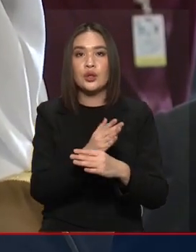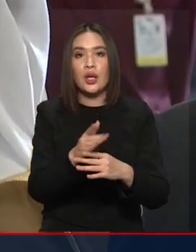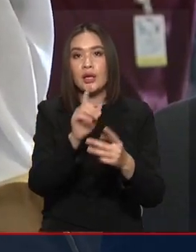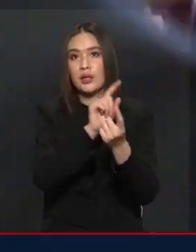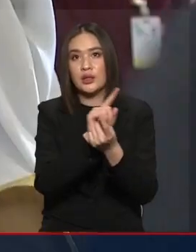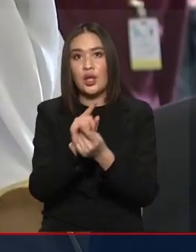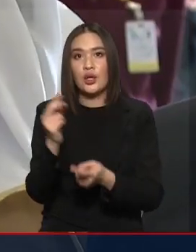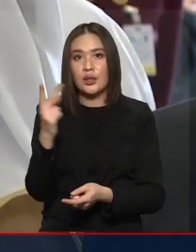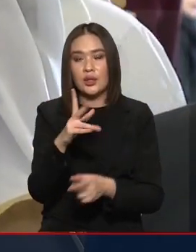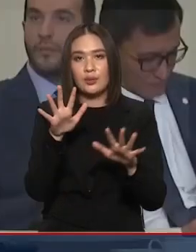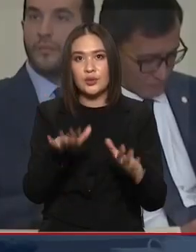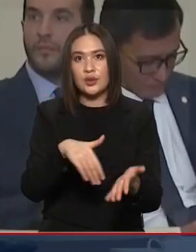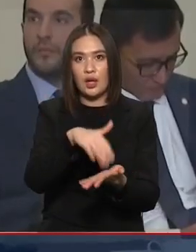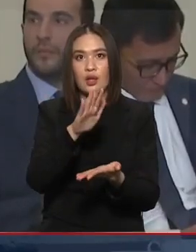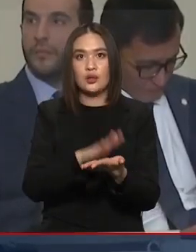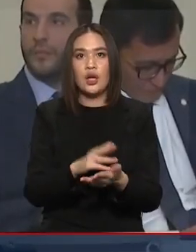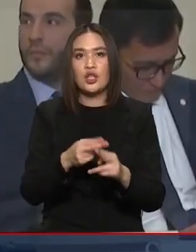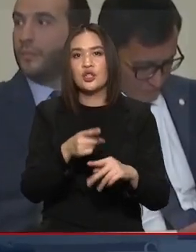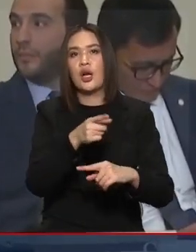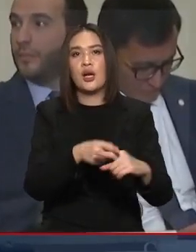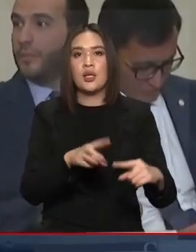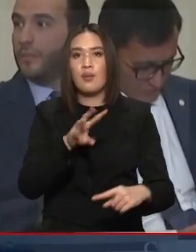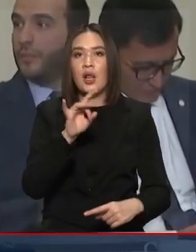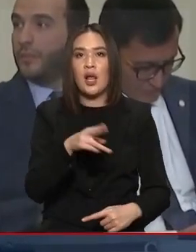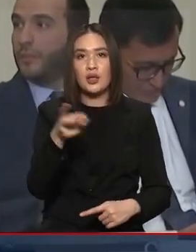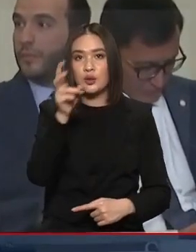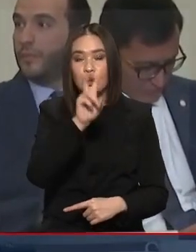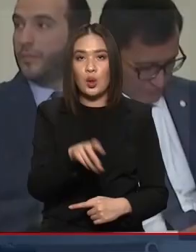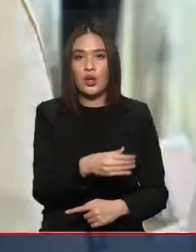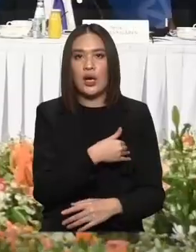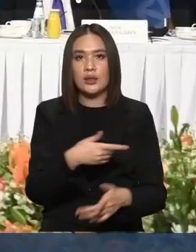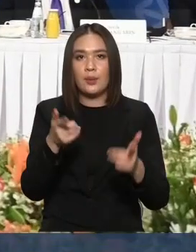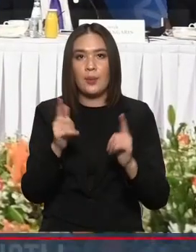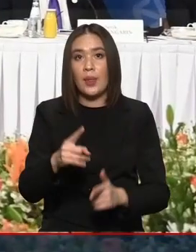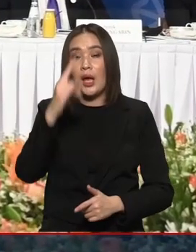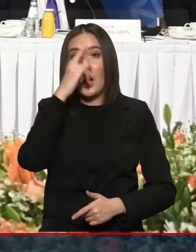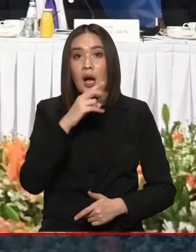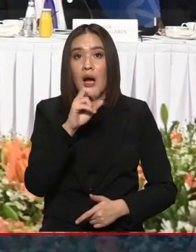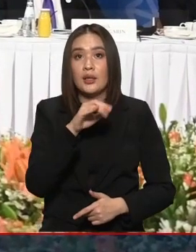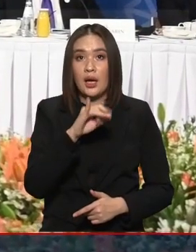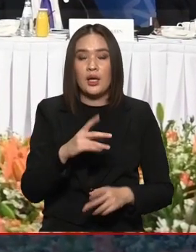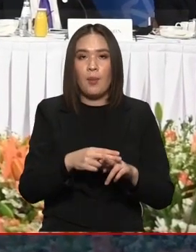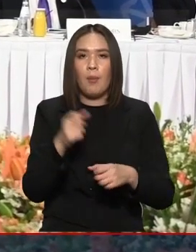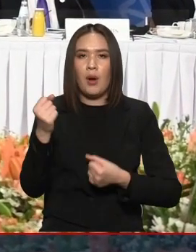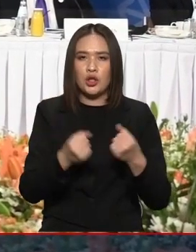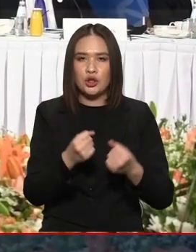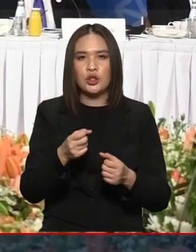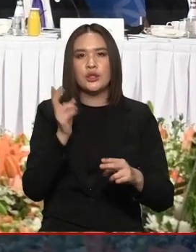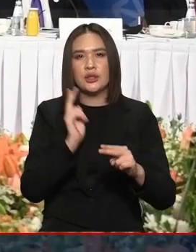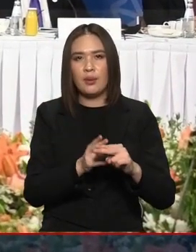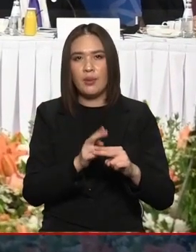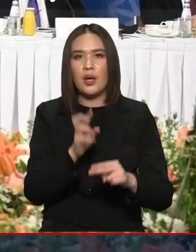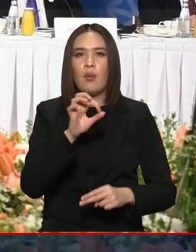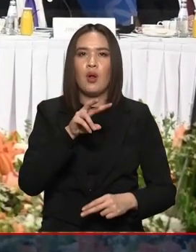барысында екіжақты сауда көлемін жарты миллиард долларға дейін ұлғайту келісілді. Қазақстан-Қатар нарығына машиналар, темір,